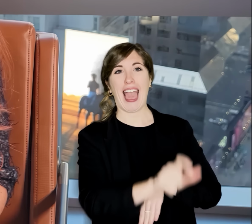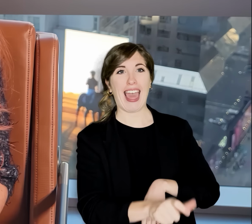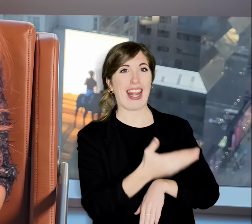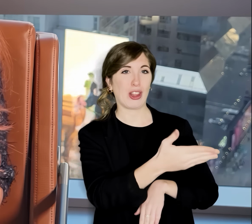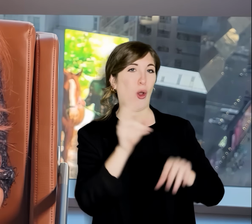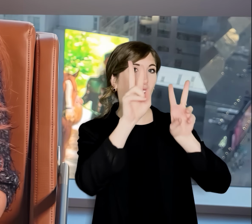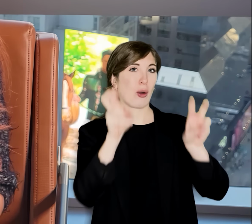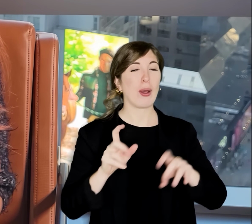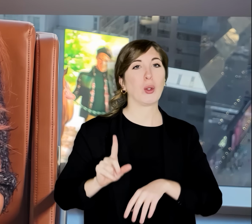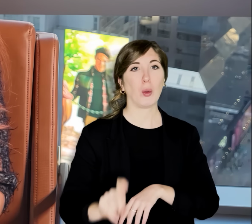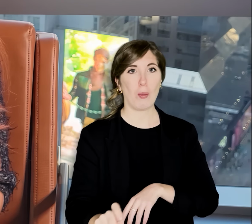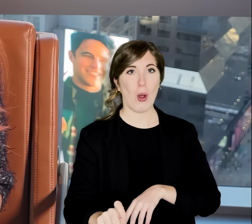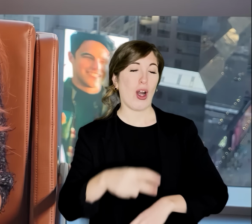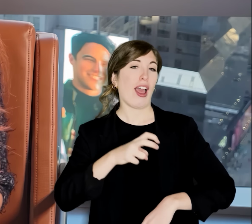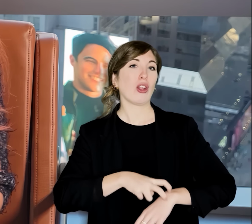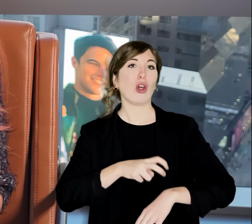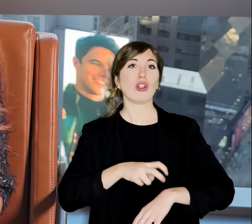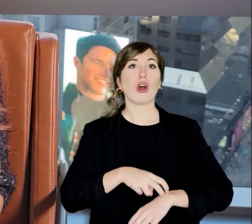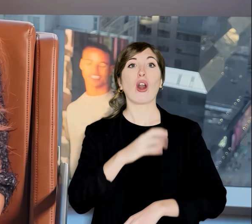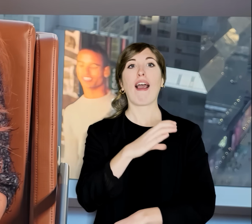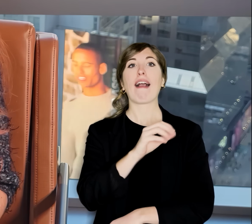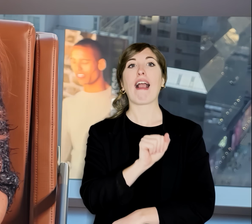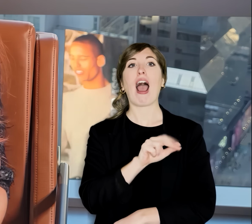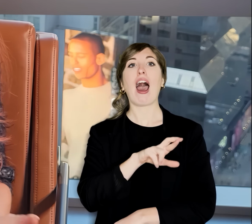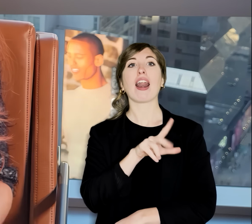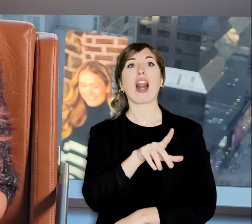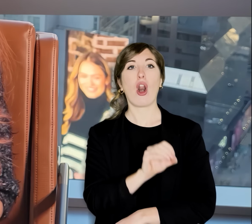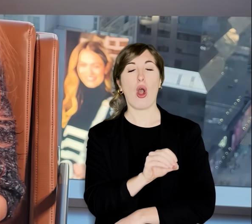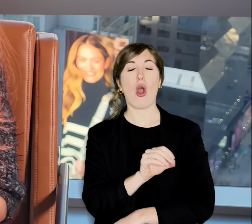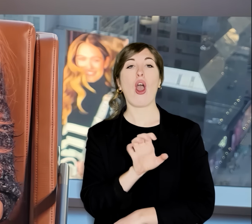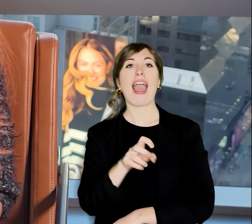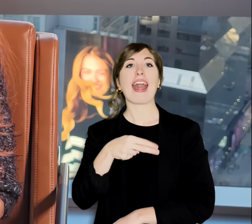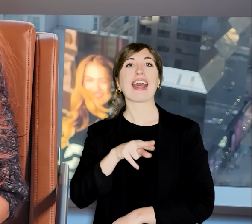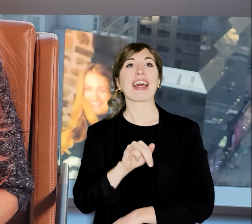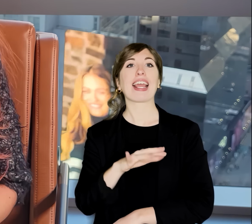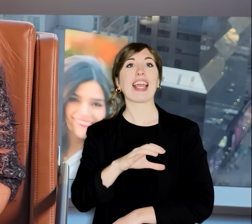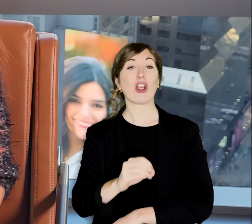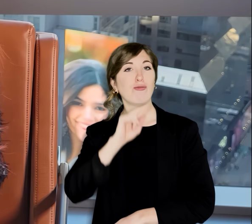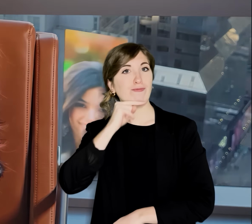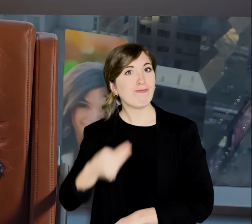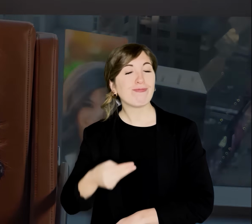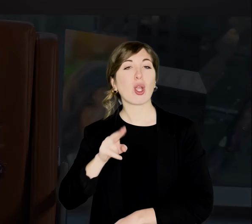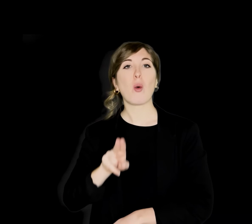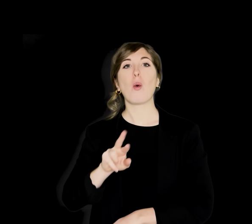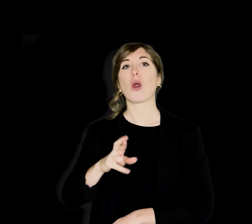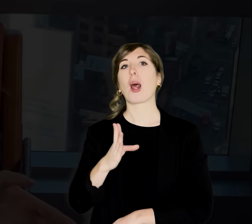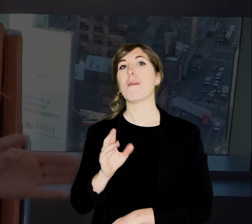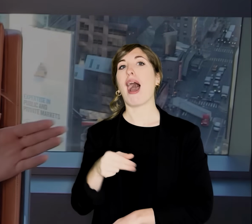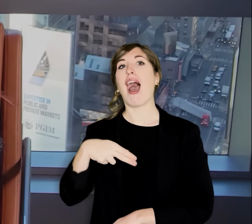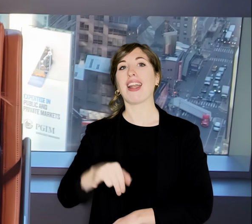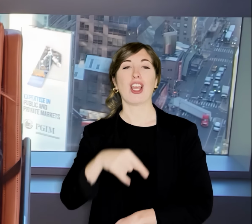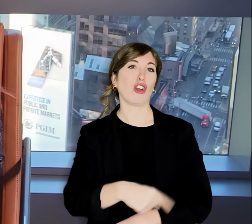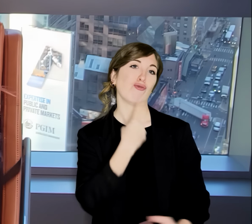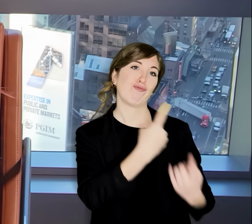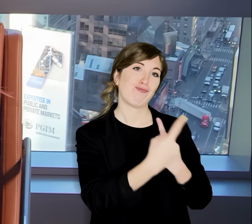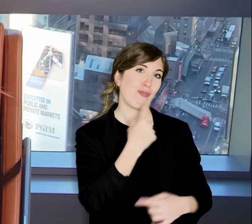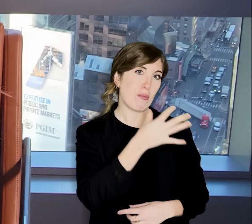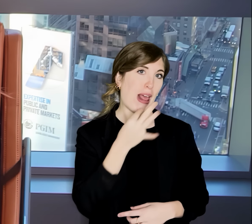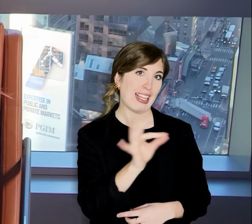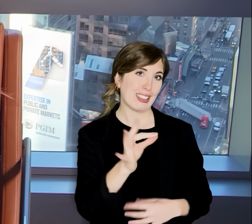il dottor Carlo Enrico urbani con cui faremo una bellissima chiacchierata dottore